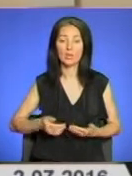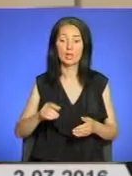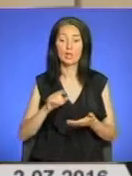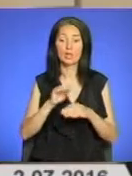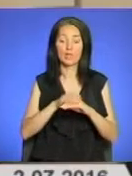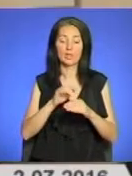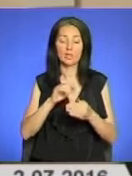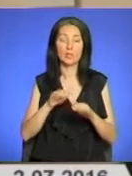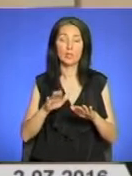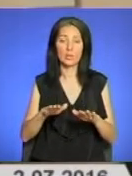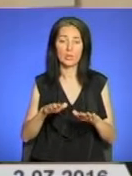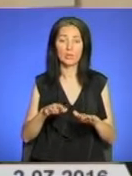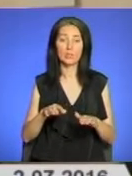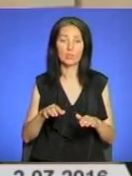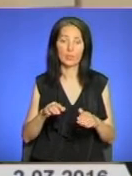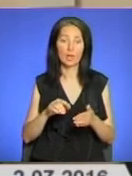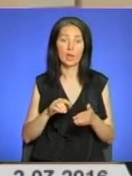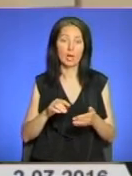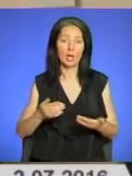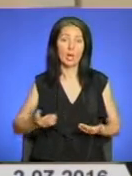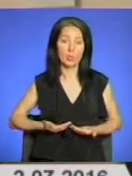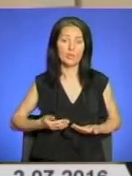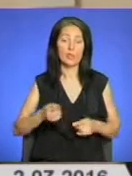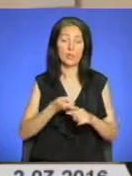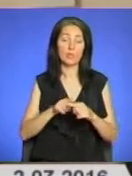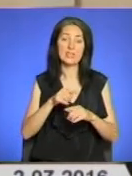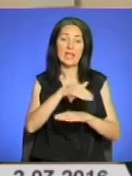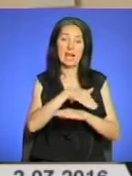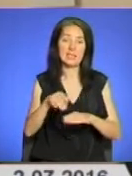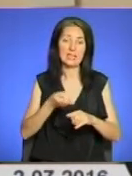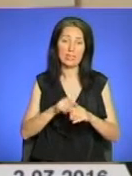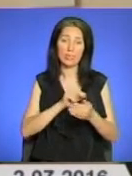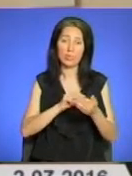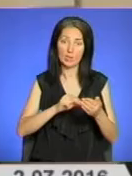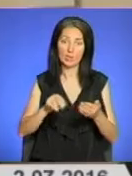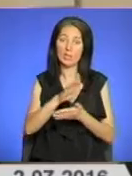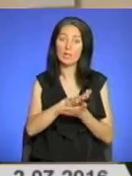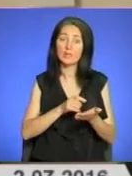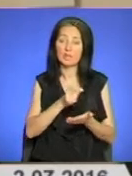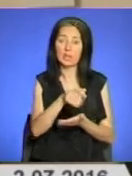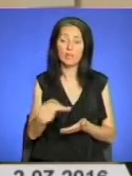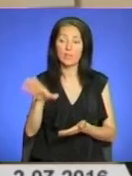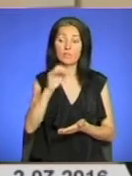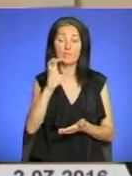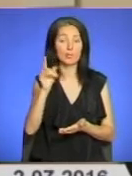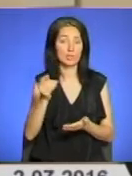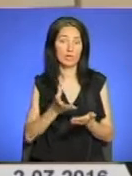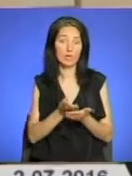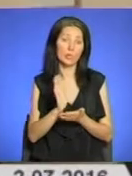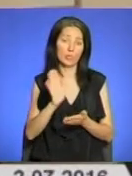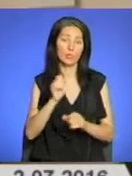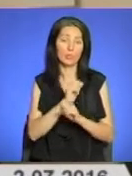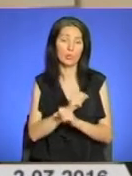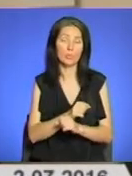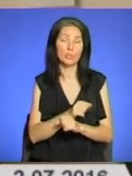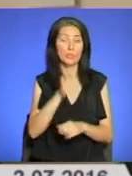фактичним місцем, за місцем проживання по тій адресі, яку вона вказала в заяві, всі соціальні виплати їй будуть припинені.